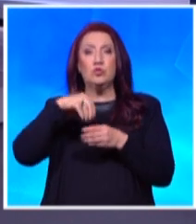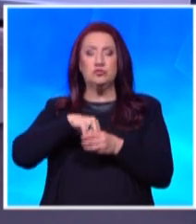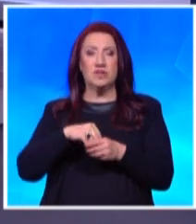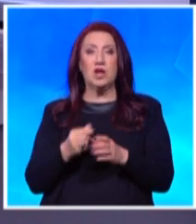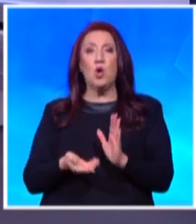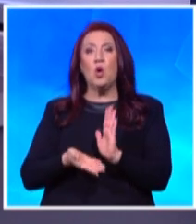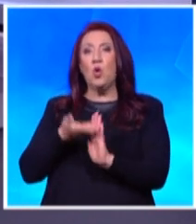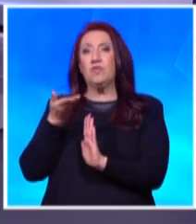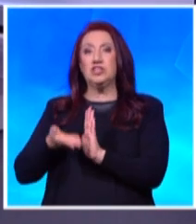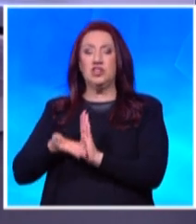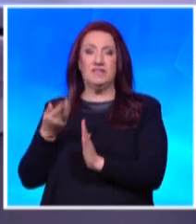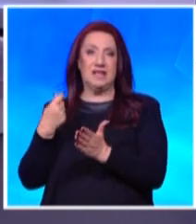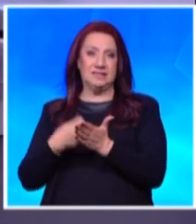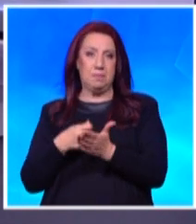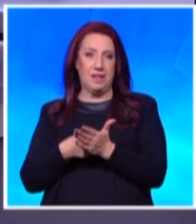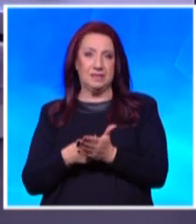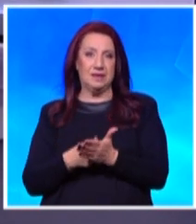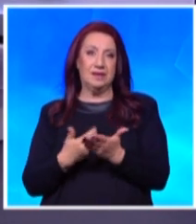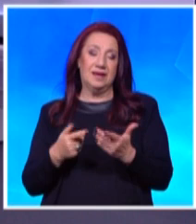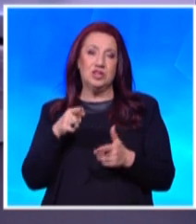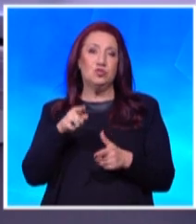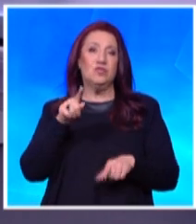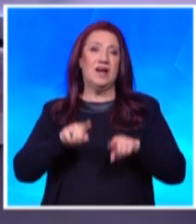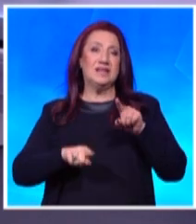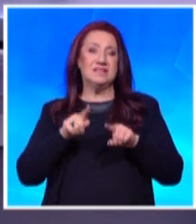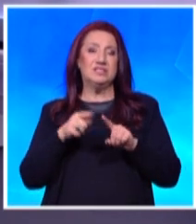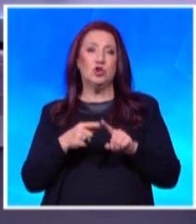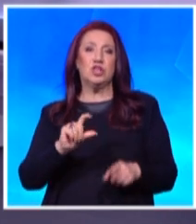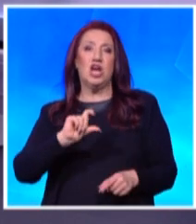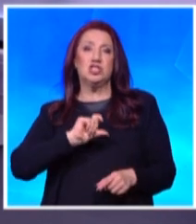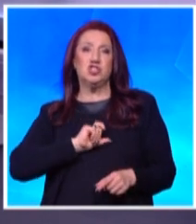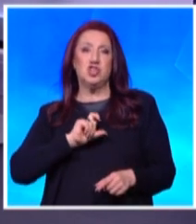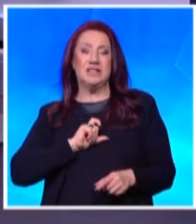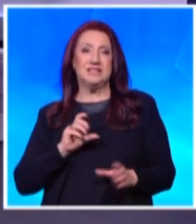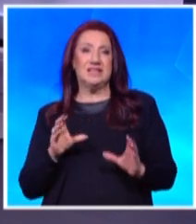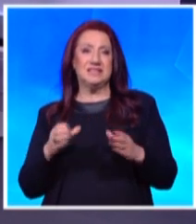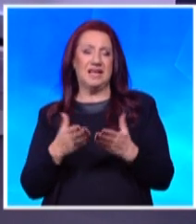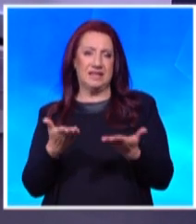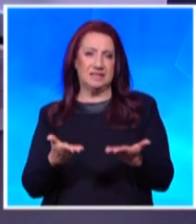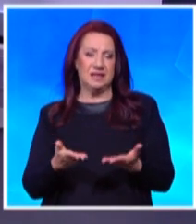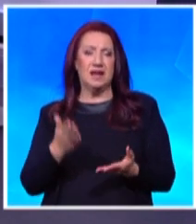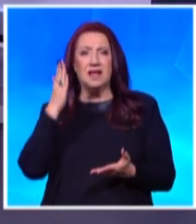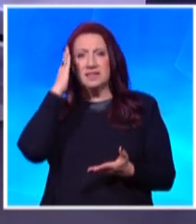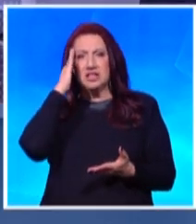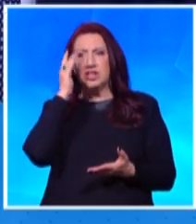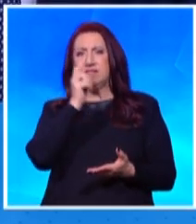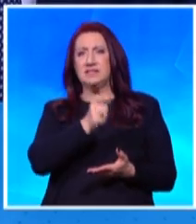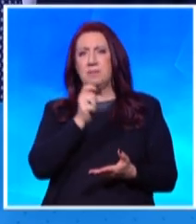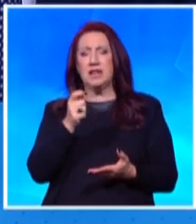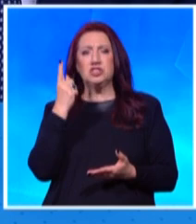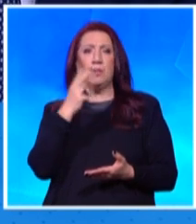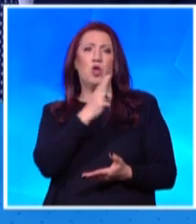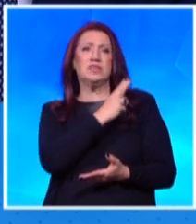щастие зависят от частния сектор. Държавата по принцип може да увеличава заплатите на чиновниците в бюджетната сфера. Които не са малко. Те са